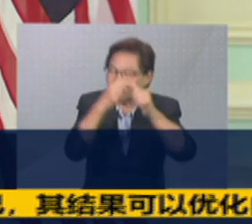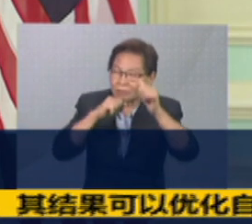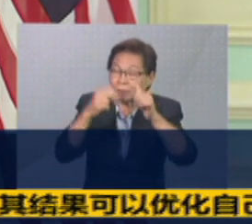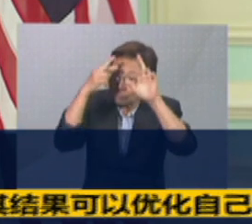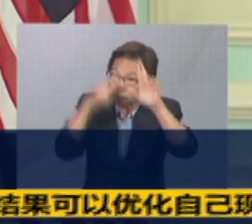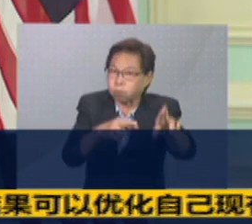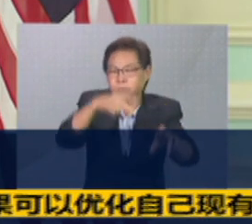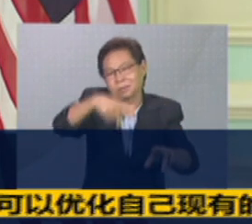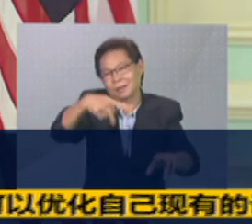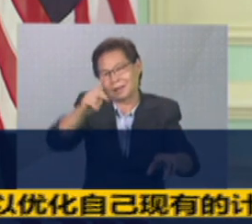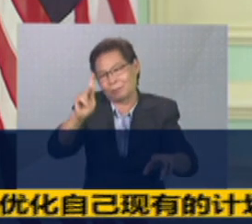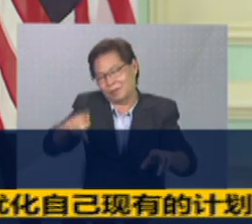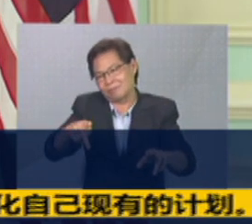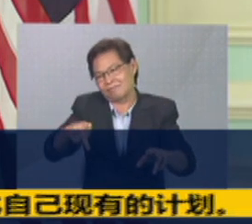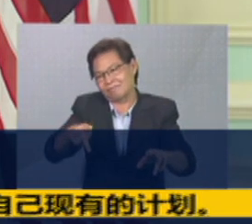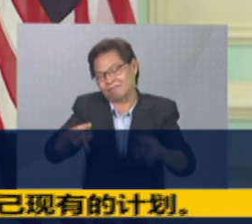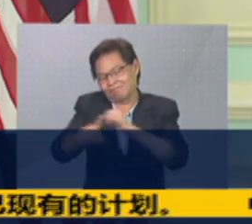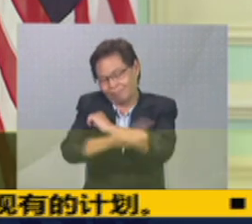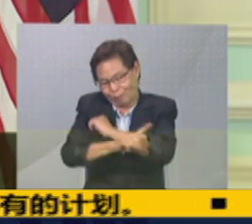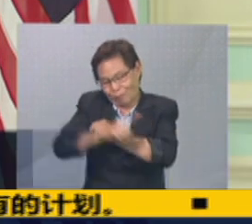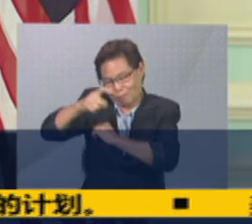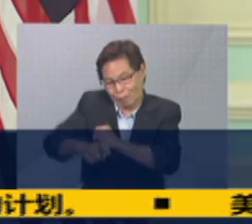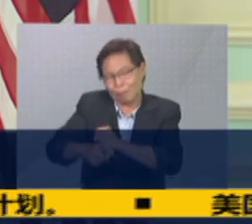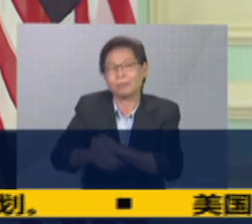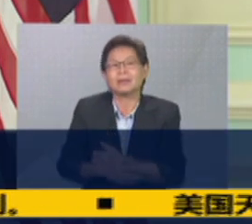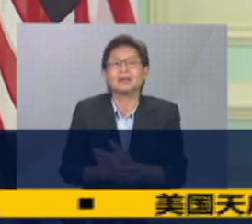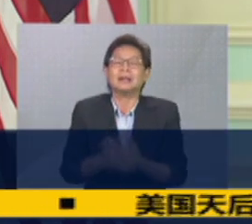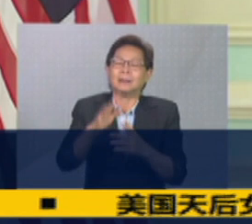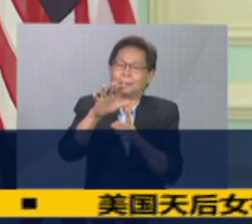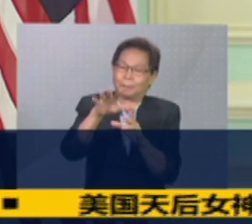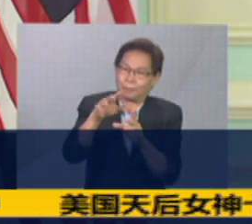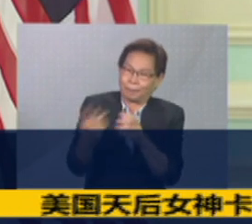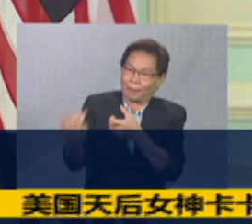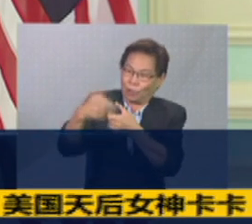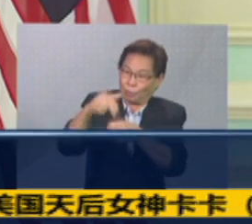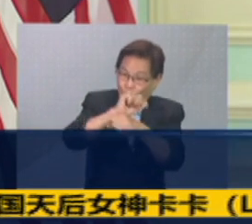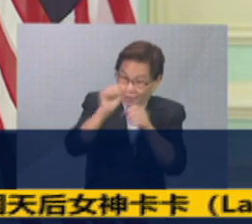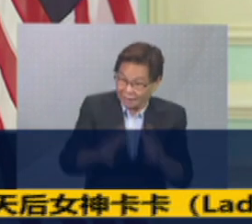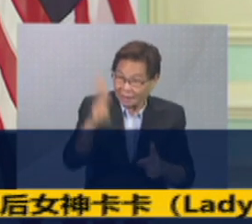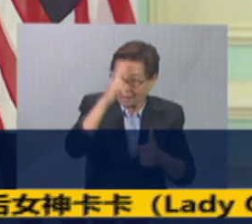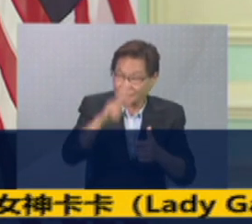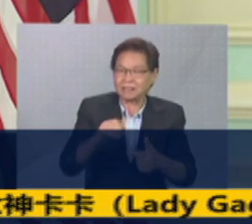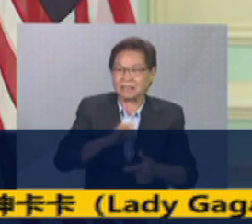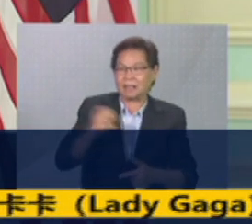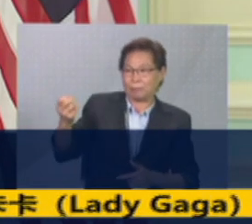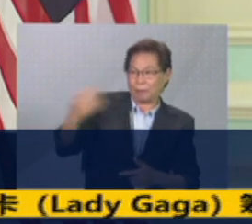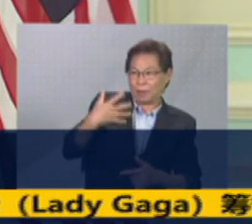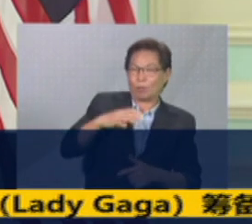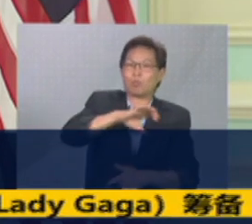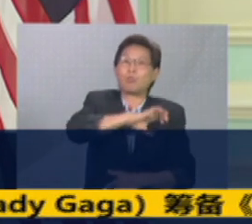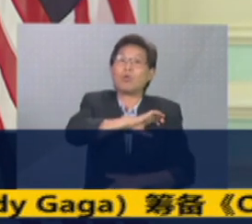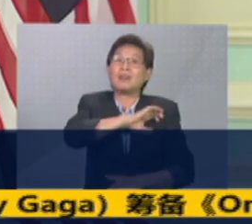PKP. Jadi di dalam kes yang melibatkan anggota kerajaan, saya difahamkan pihak